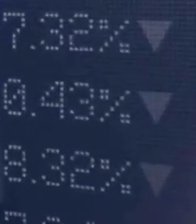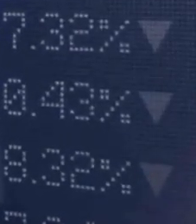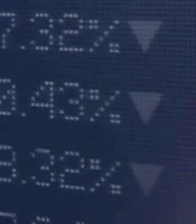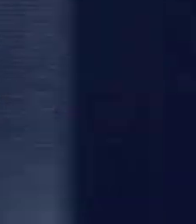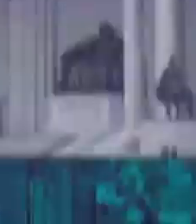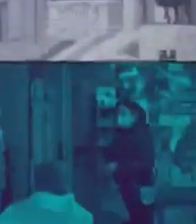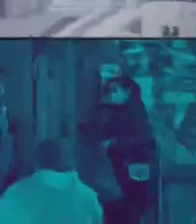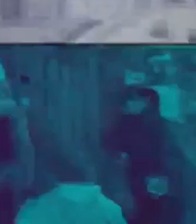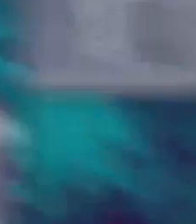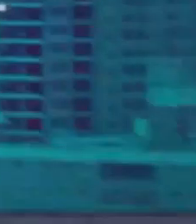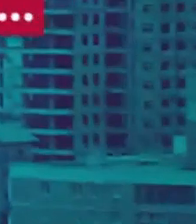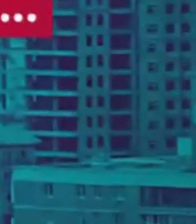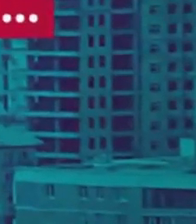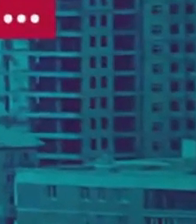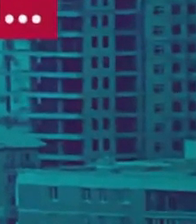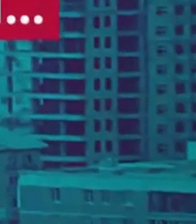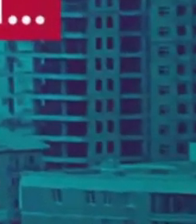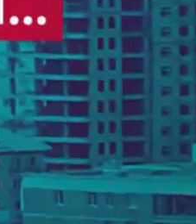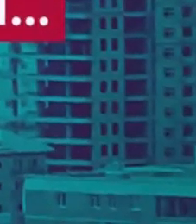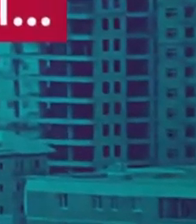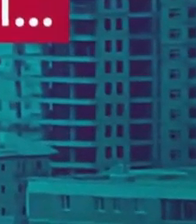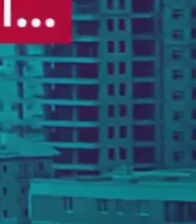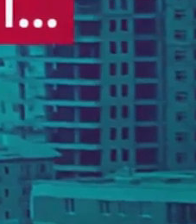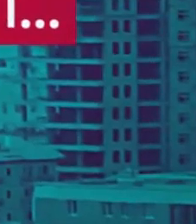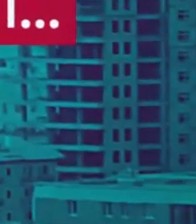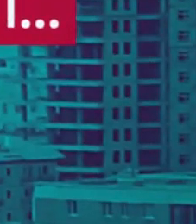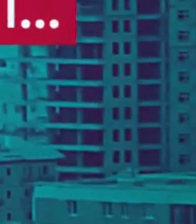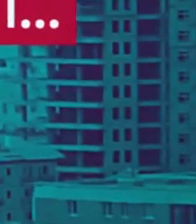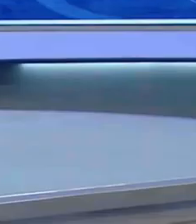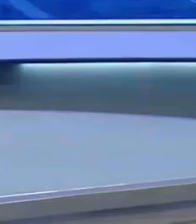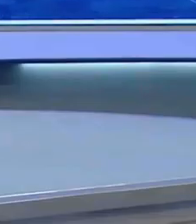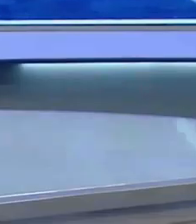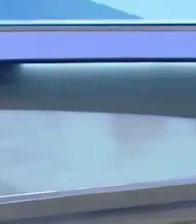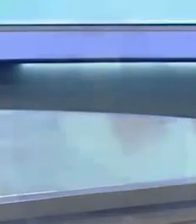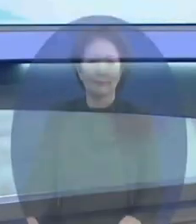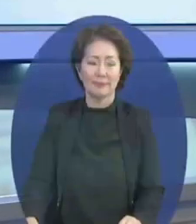Сайн үргэлжлүүлээ.